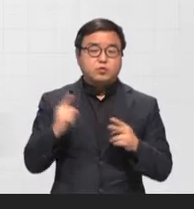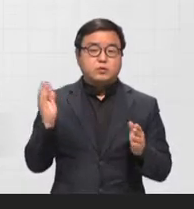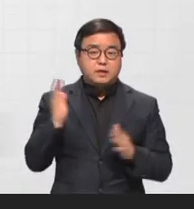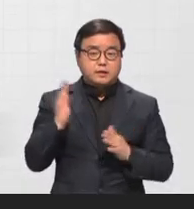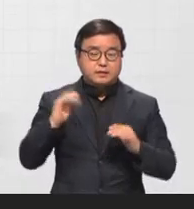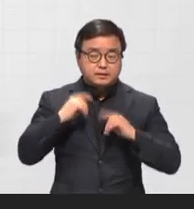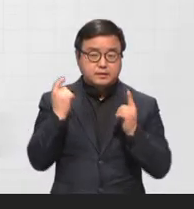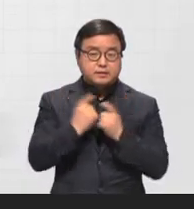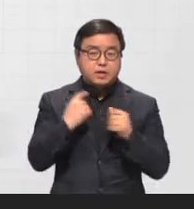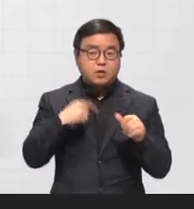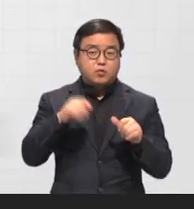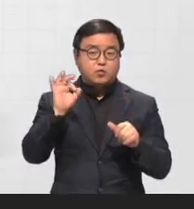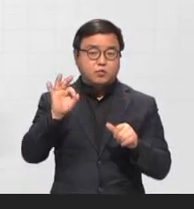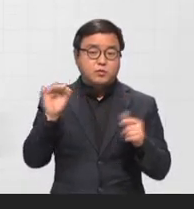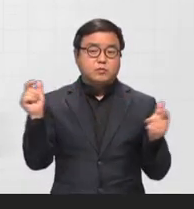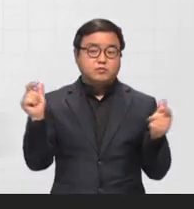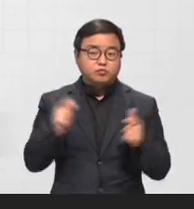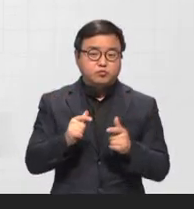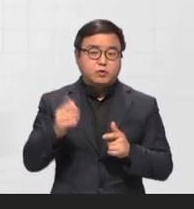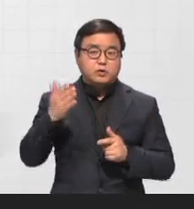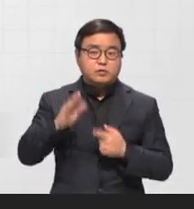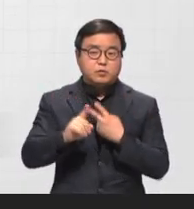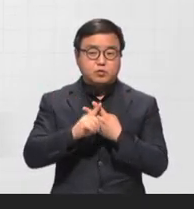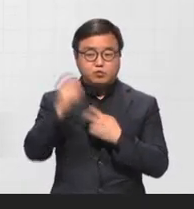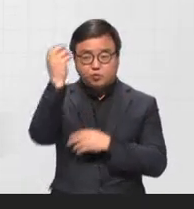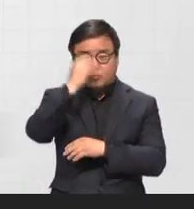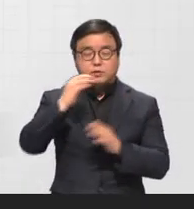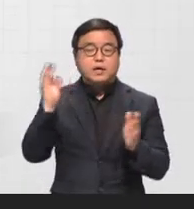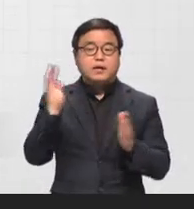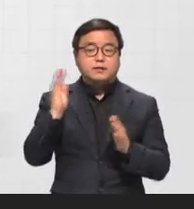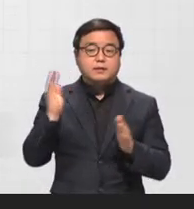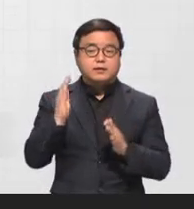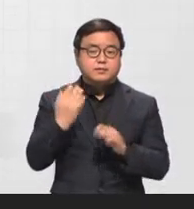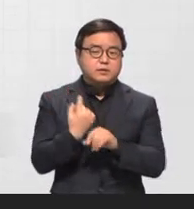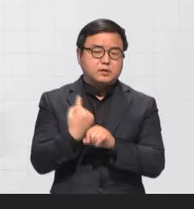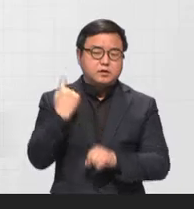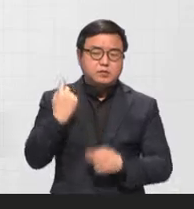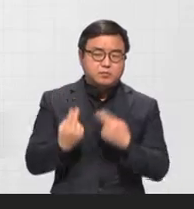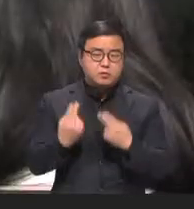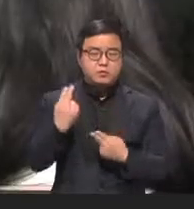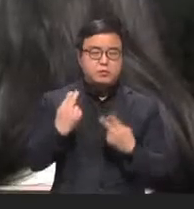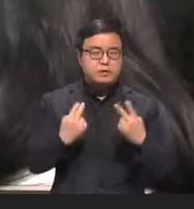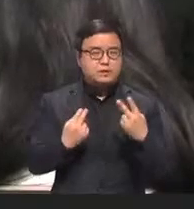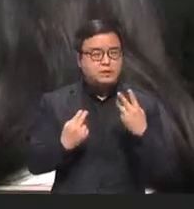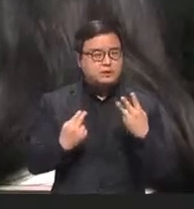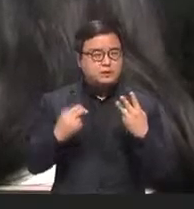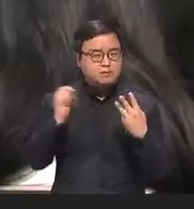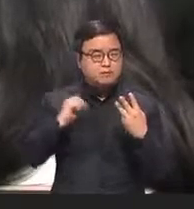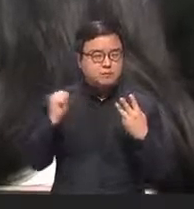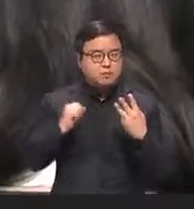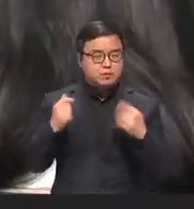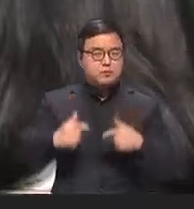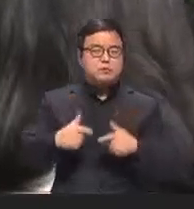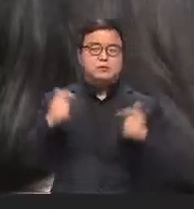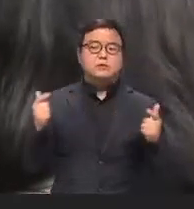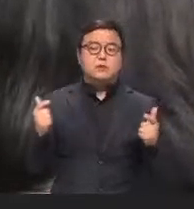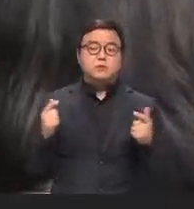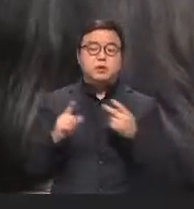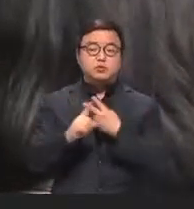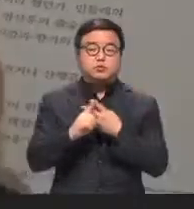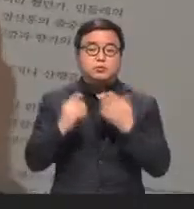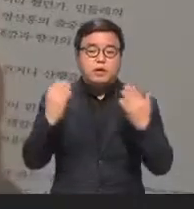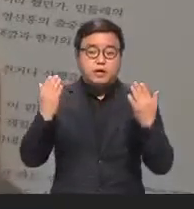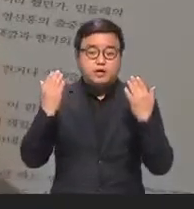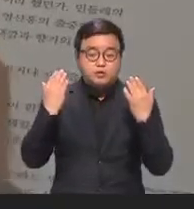소폭 감소한 데 비해 중 고등학생은 전년도보다 2 에서 3% 가량 증가했습니다 특히 중학교의 경우 1인당